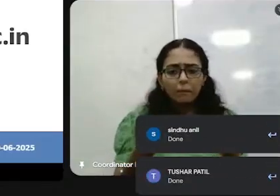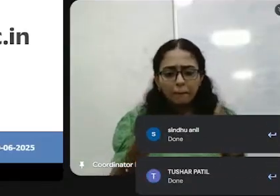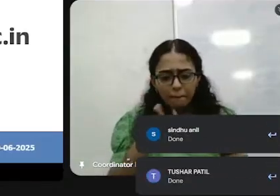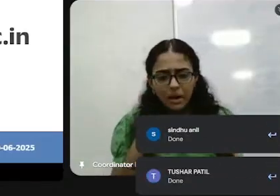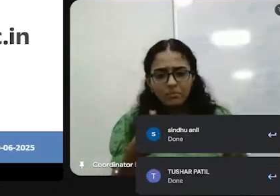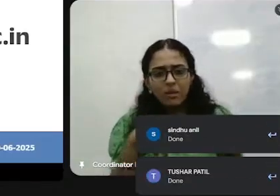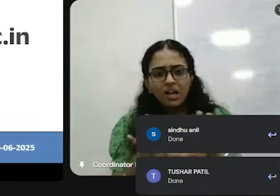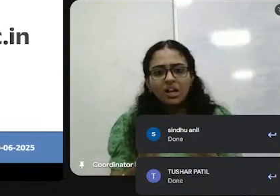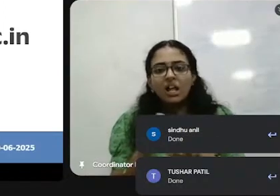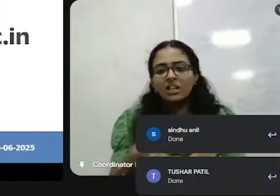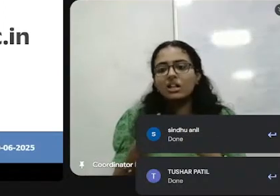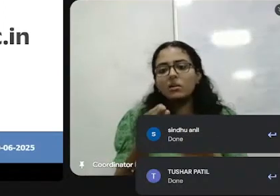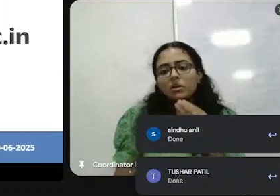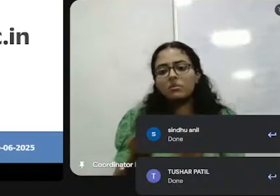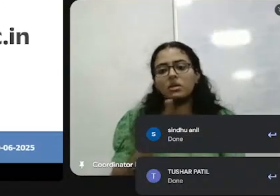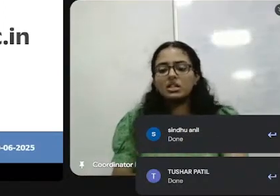സമയം എടുക്കുമായിരിക്കാം.